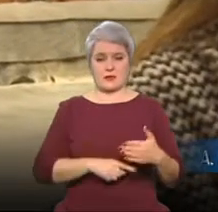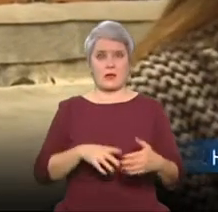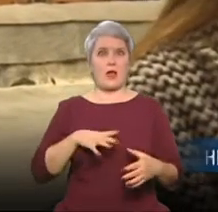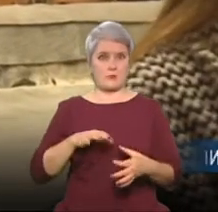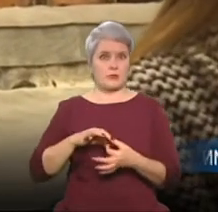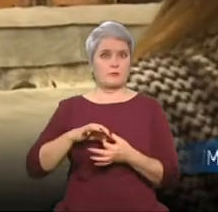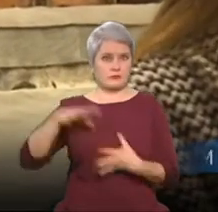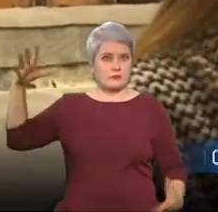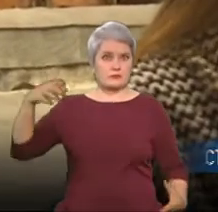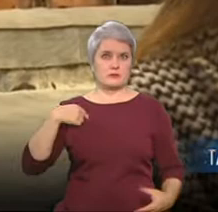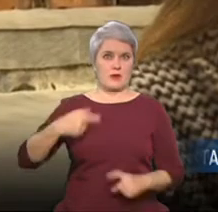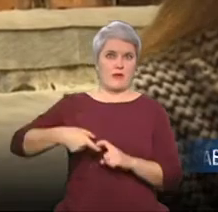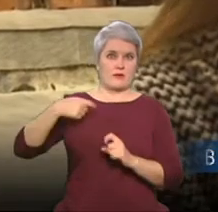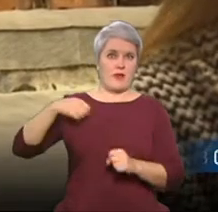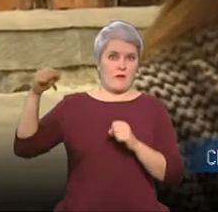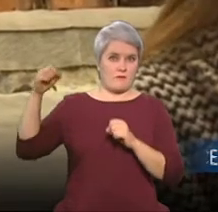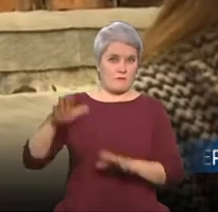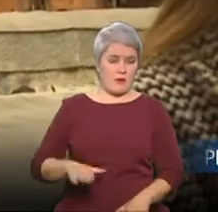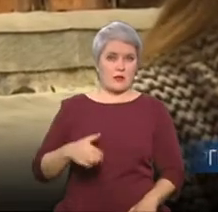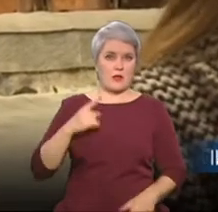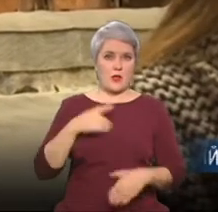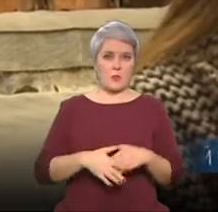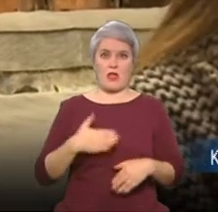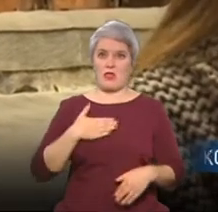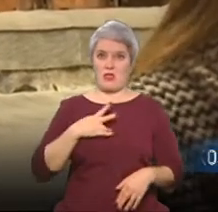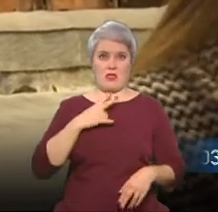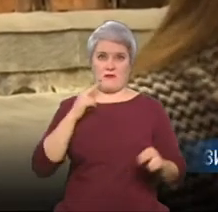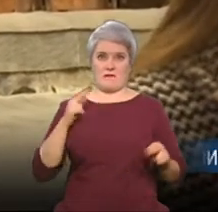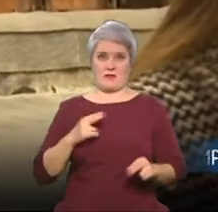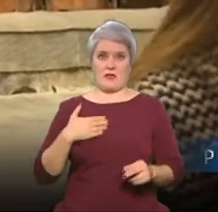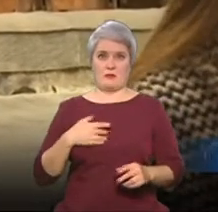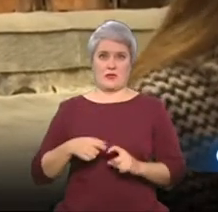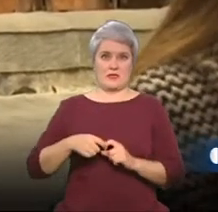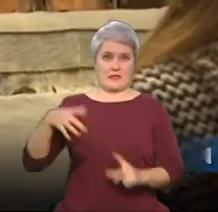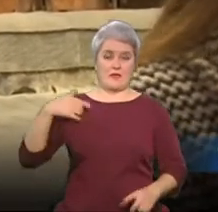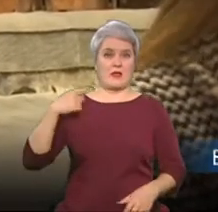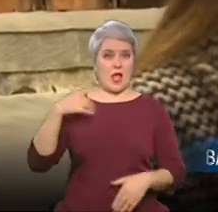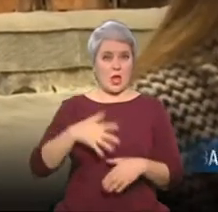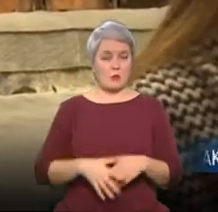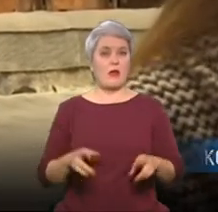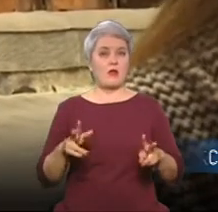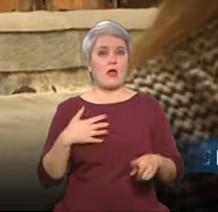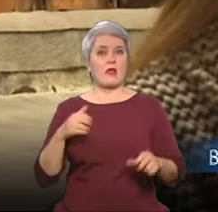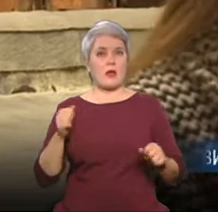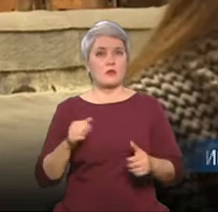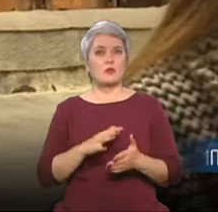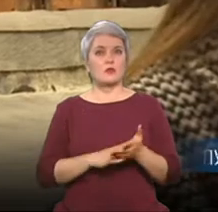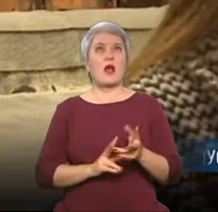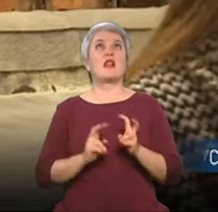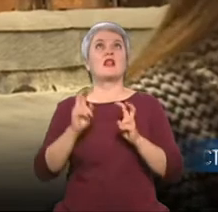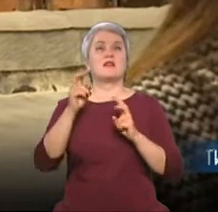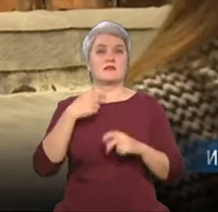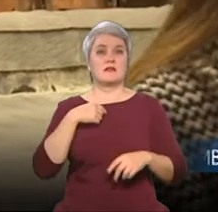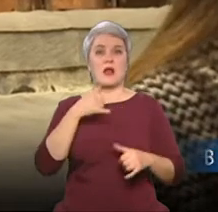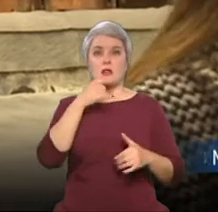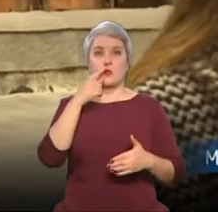на якому я вишу. Я впала і розуміла, це не моя вина, якби я зірвалась. Я зрозуміла, як я можу далі лізти в повітря, якщо я не